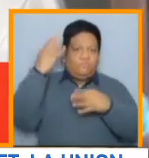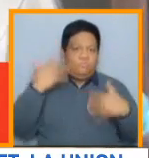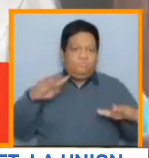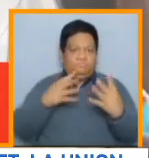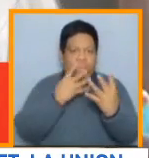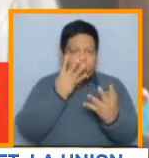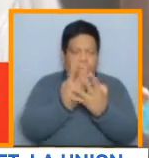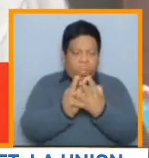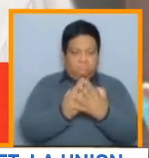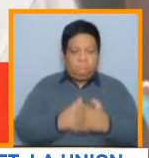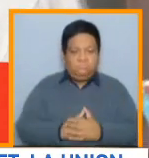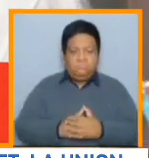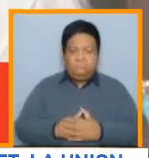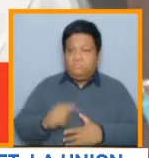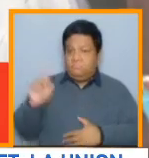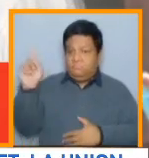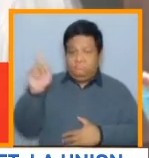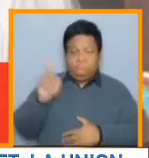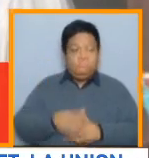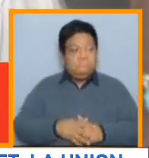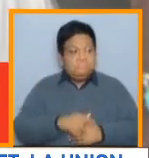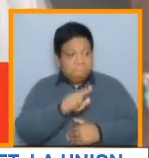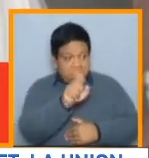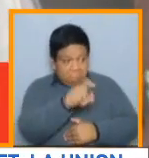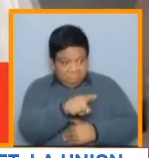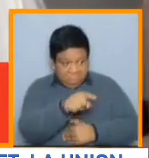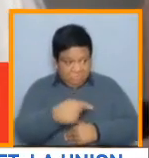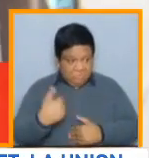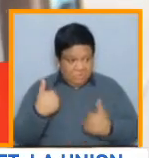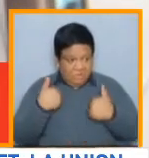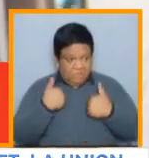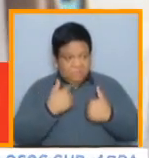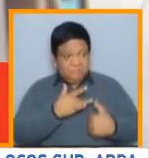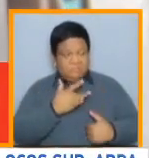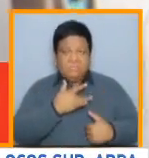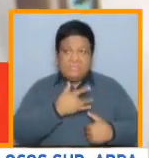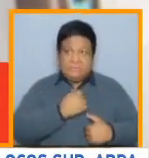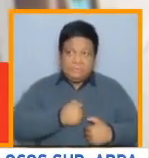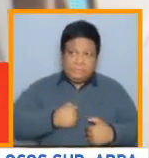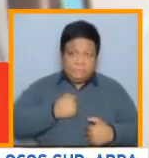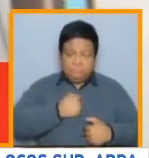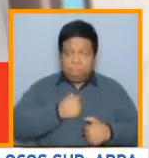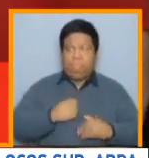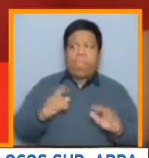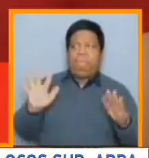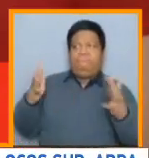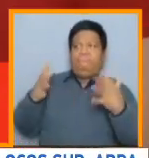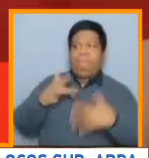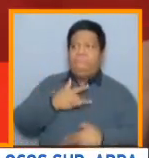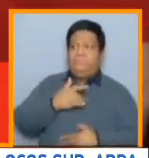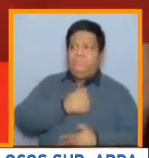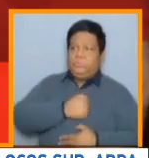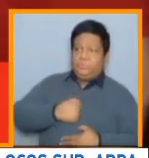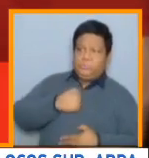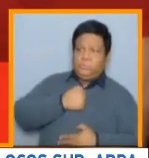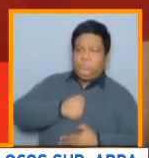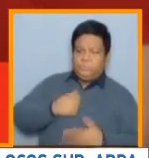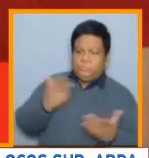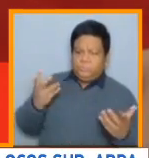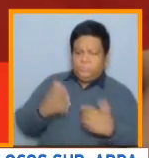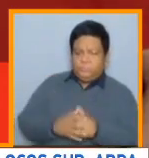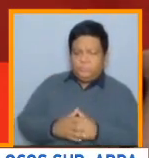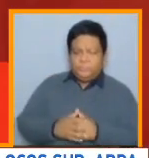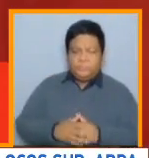sa ginawa ni Jesus? May pinagsisisihan po kayo? Wala. Hindi, tama mong gawa o. Yan ang unang balita mula